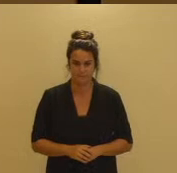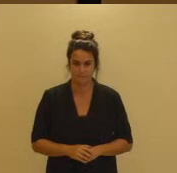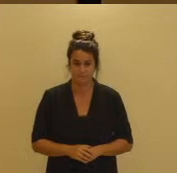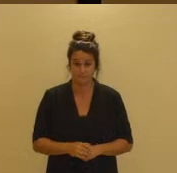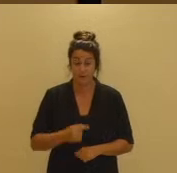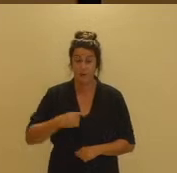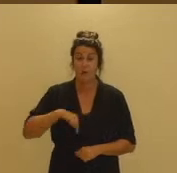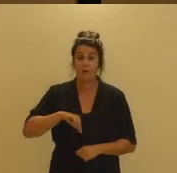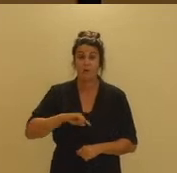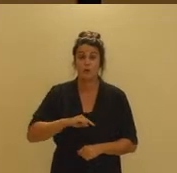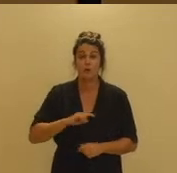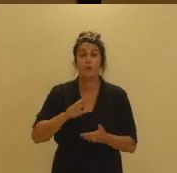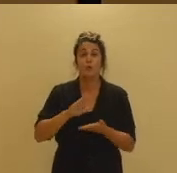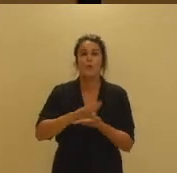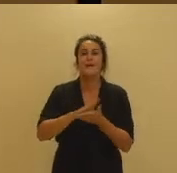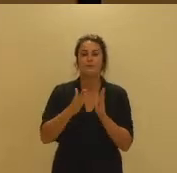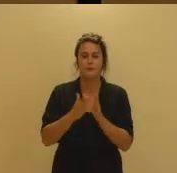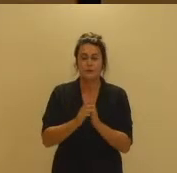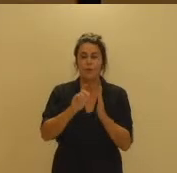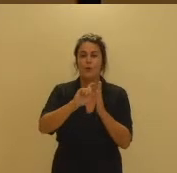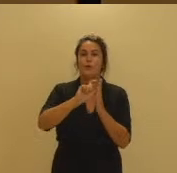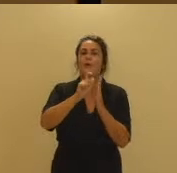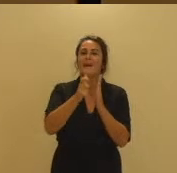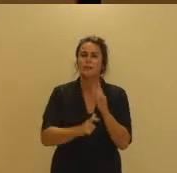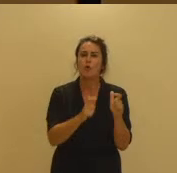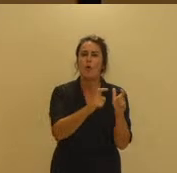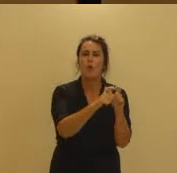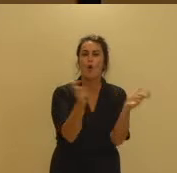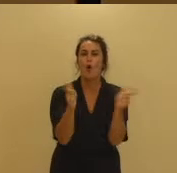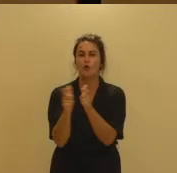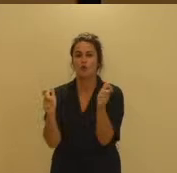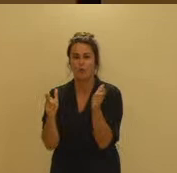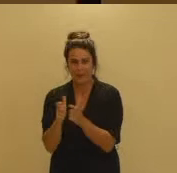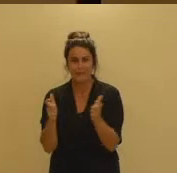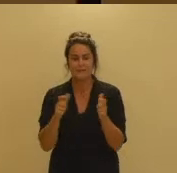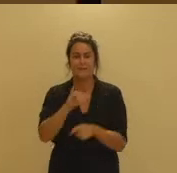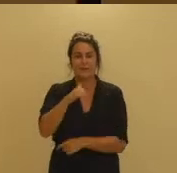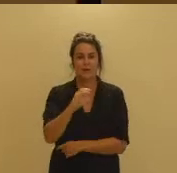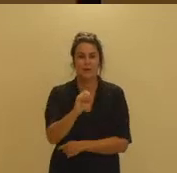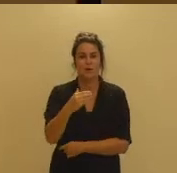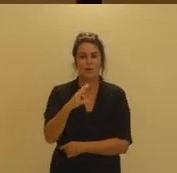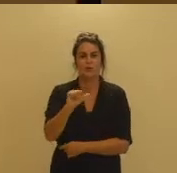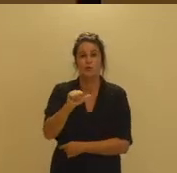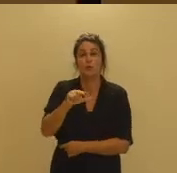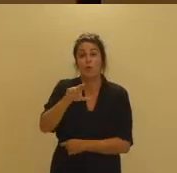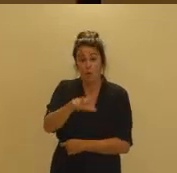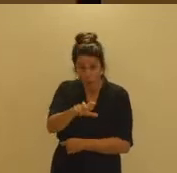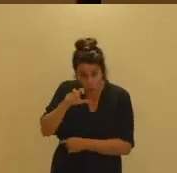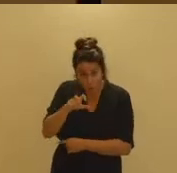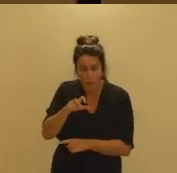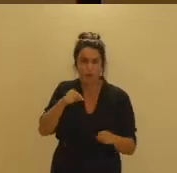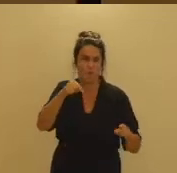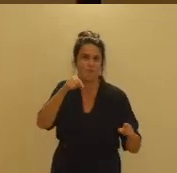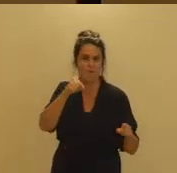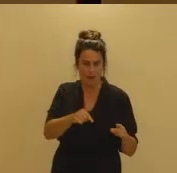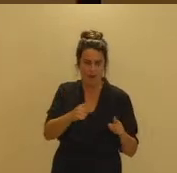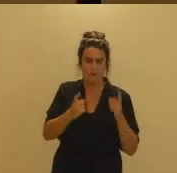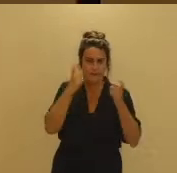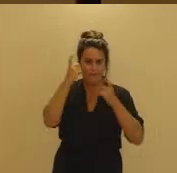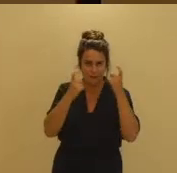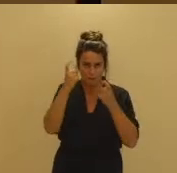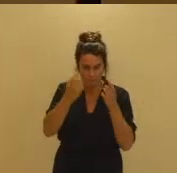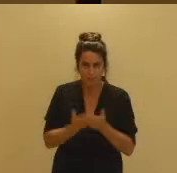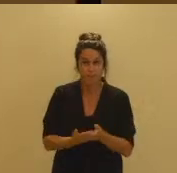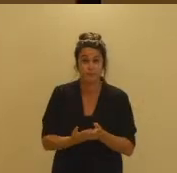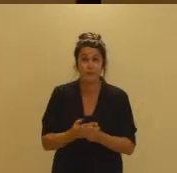L'association de gestion du restaurant interentreprise des Joncos occupe les locaux destinés à la restauration collective au centre d'accueil des Joncos.